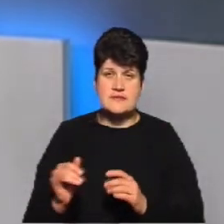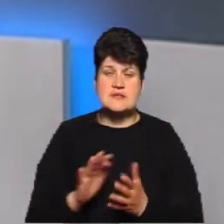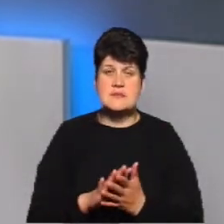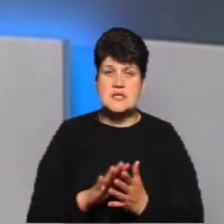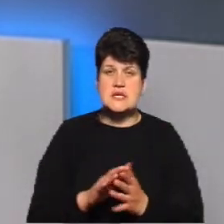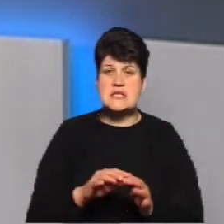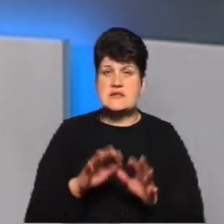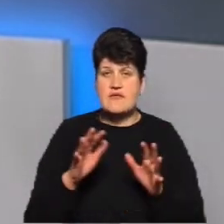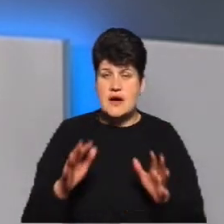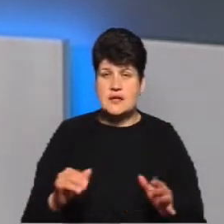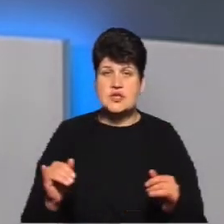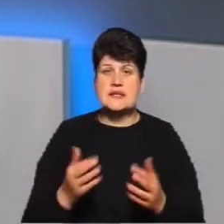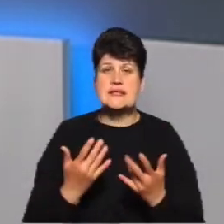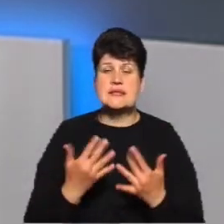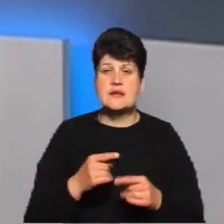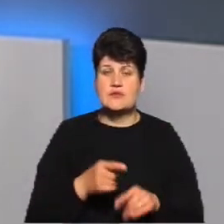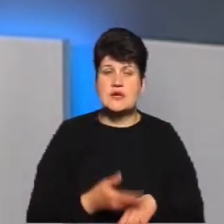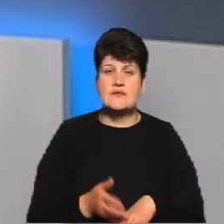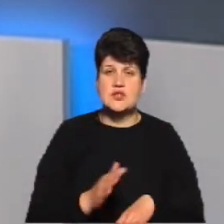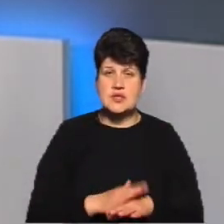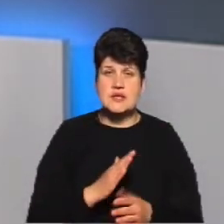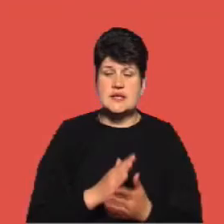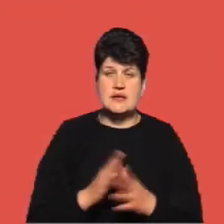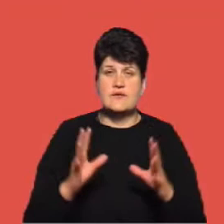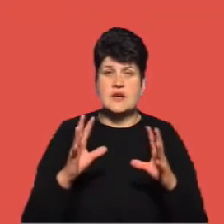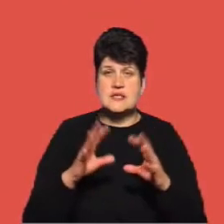і наскільки вони важкими під час гасіння для рятувальників.